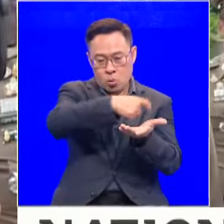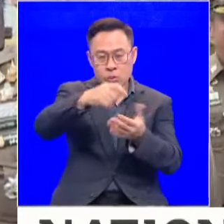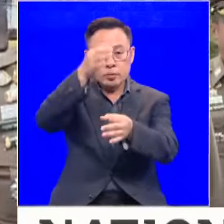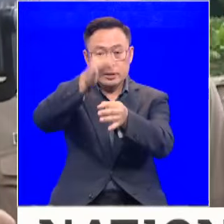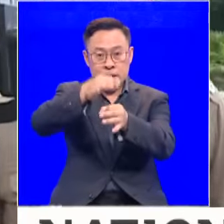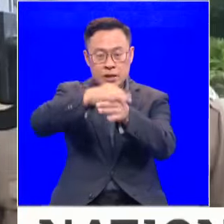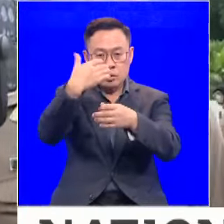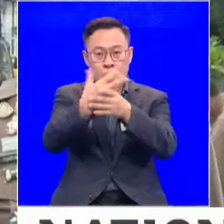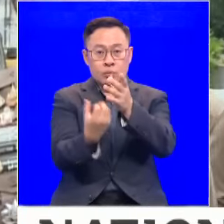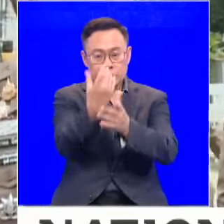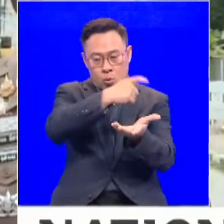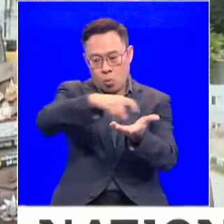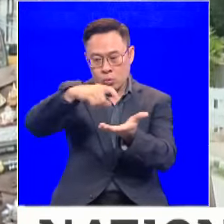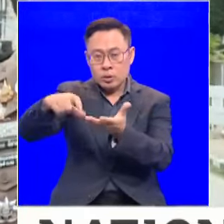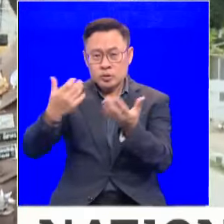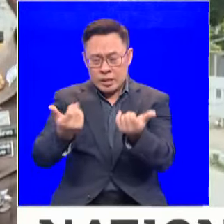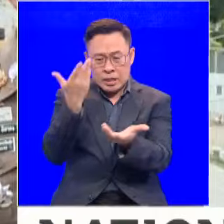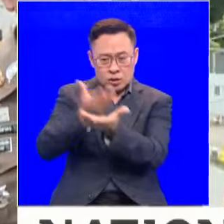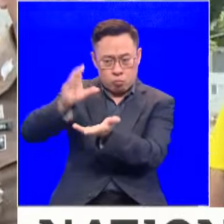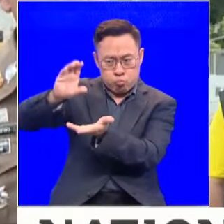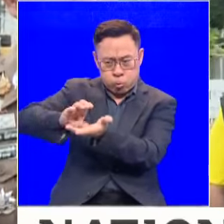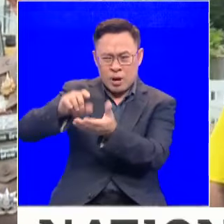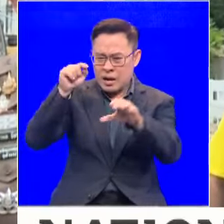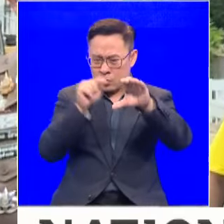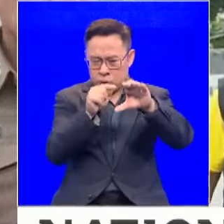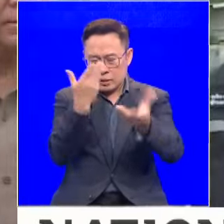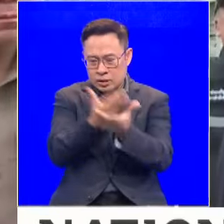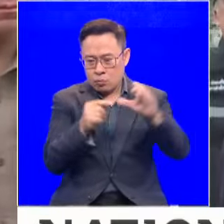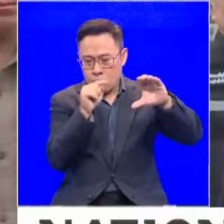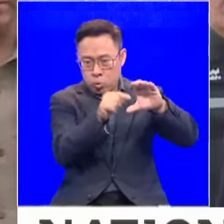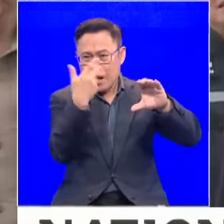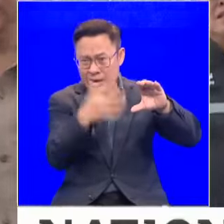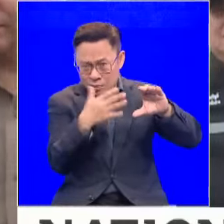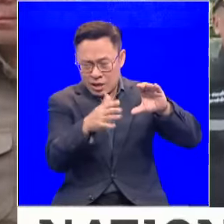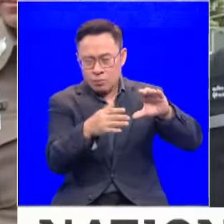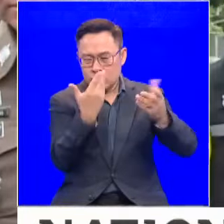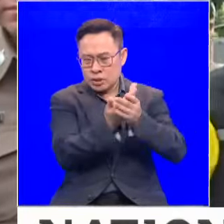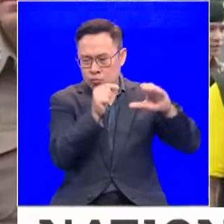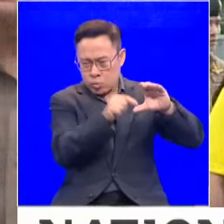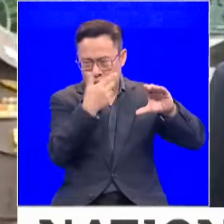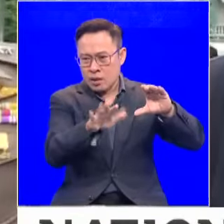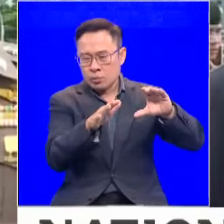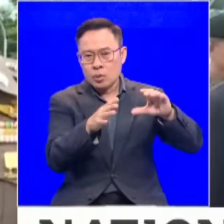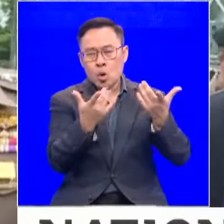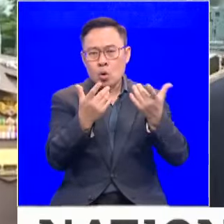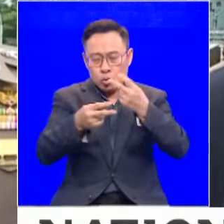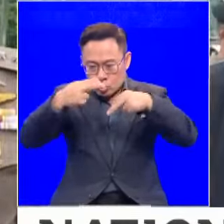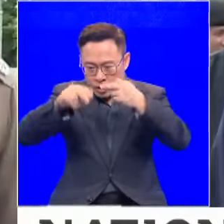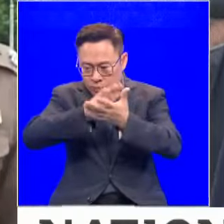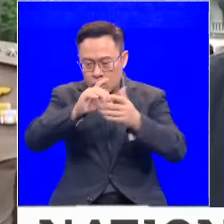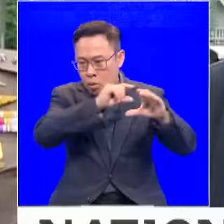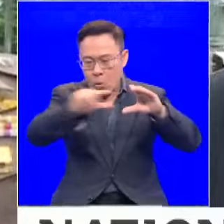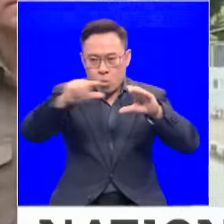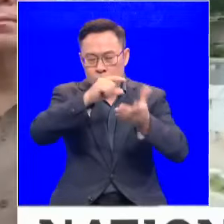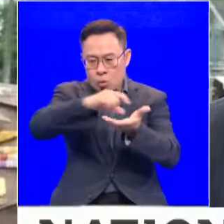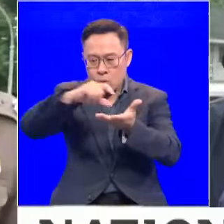โอนเงินให้ทีหลังอ่าก็จะเป็นขั้นตอนแบบนี้โดยคุณอนุทินก็กล่าวถึงปัญหาน้ำท่วมในครั้งนี้ว่าเมื่อวานเงินเข้าบัญชี